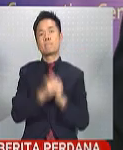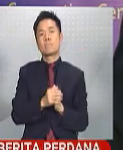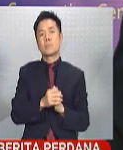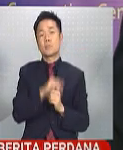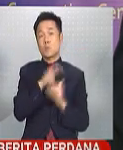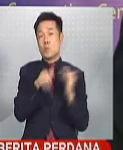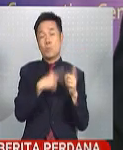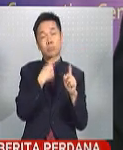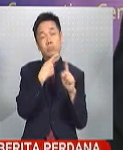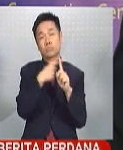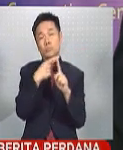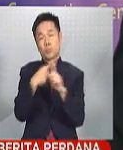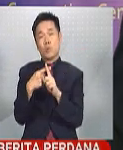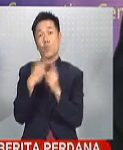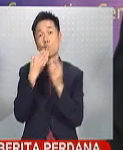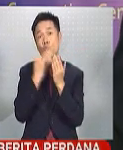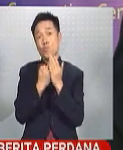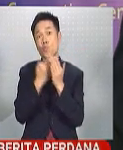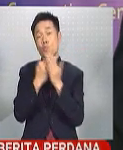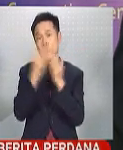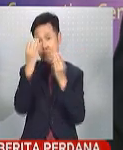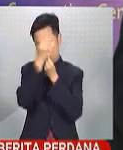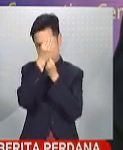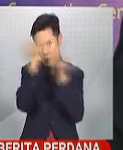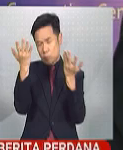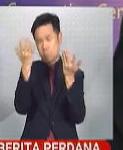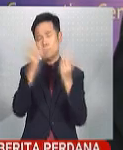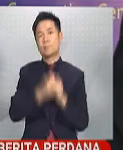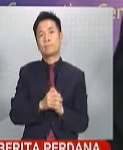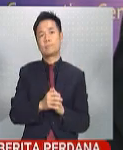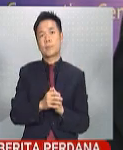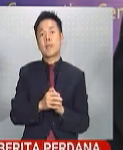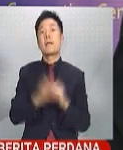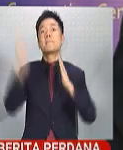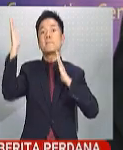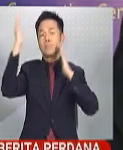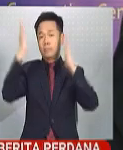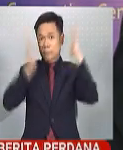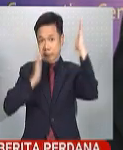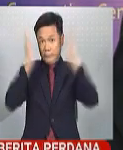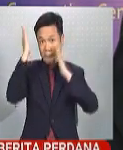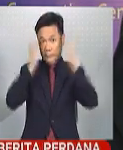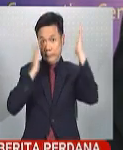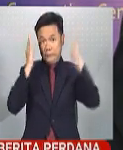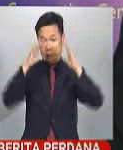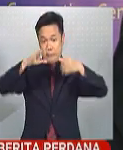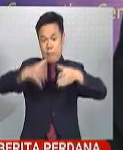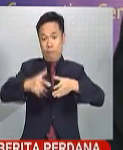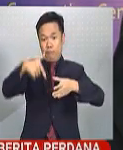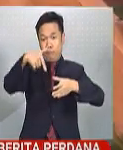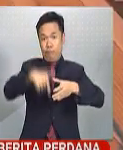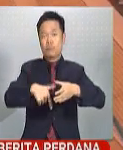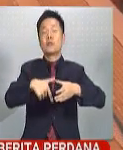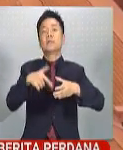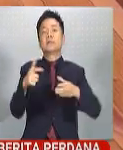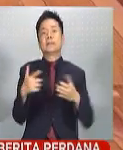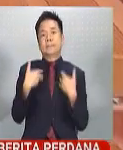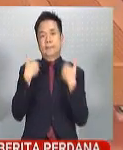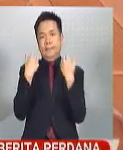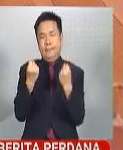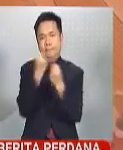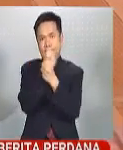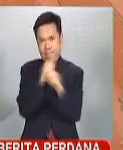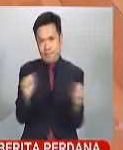positive information news to the public. Malaysia within Malaysia is safe to travel.